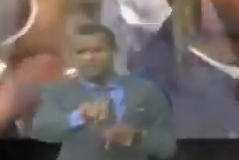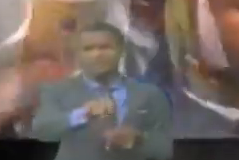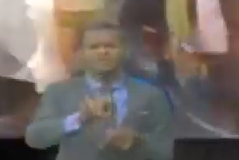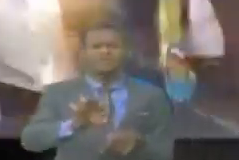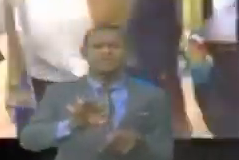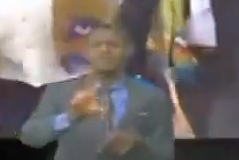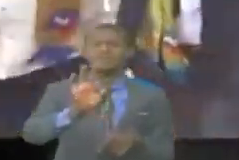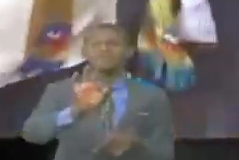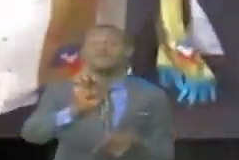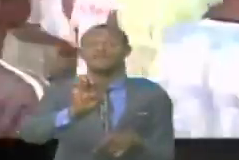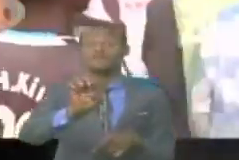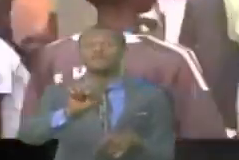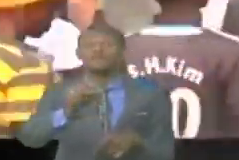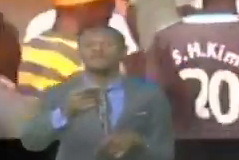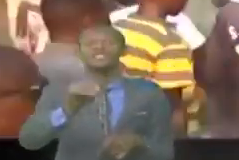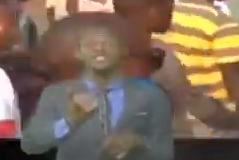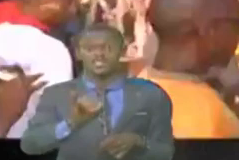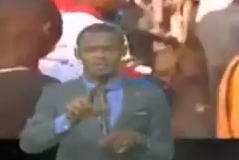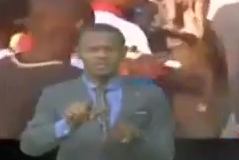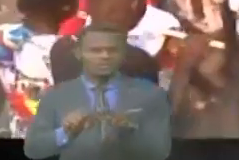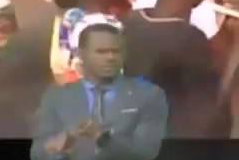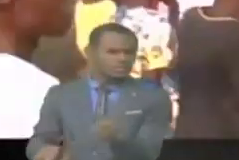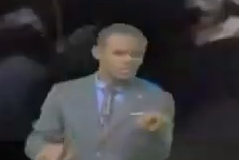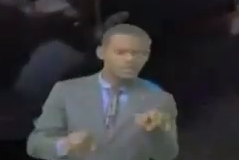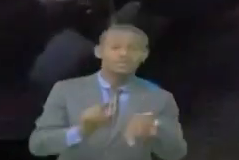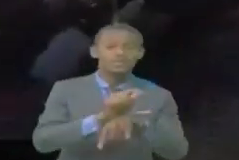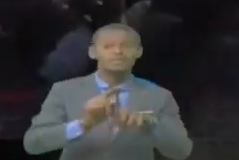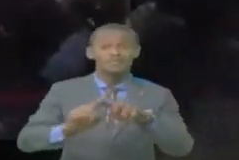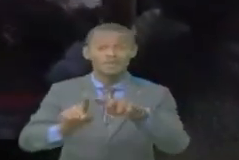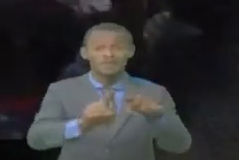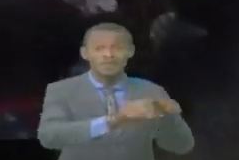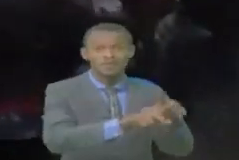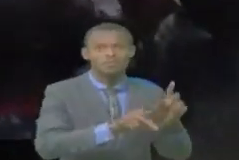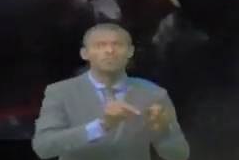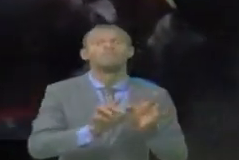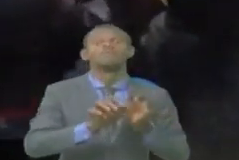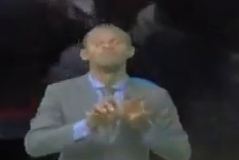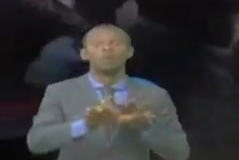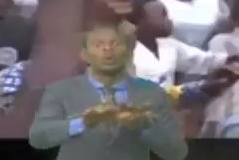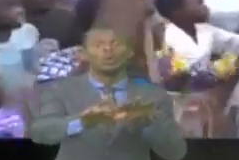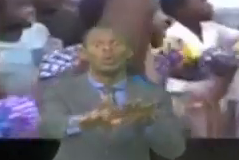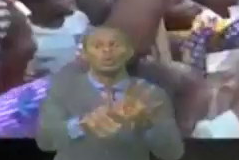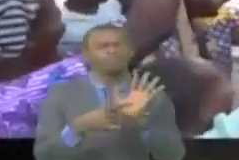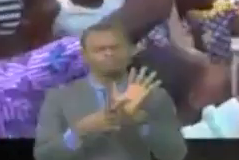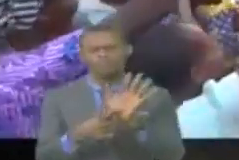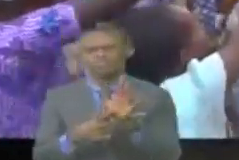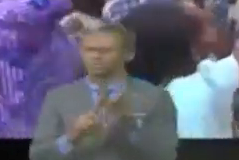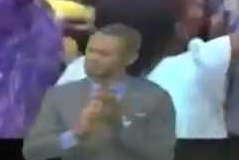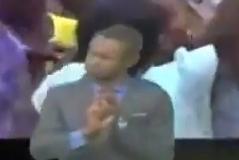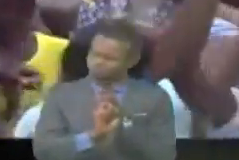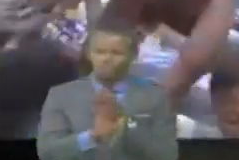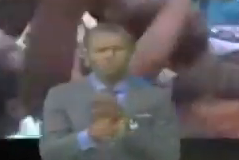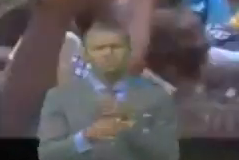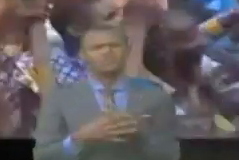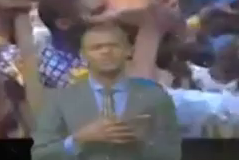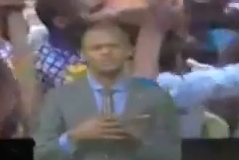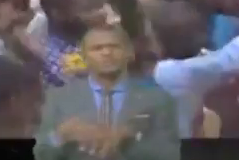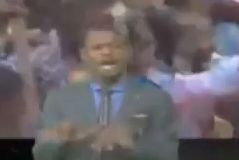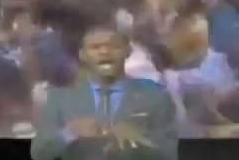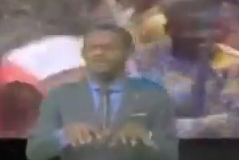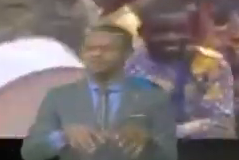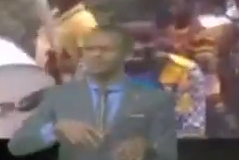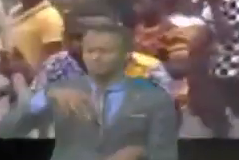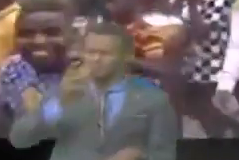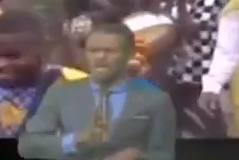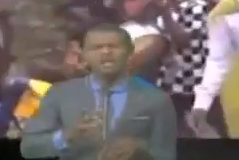s'est amassée le long de route, le jour comme la nuit, a fait montre de son attachement à ses dignes fils pour ses œuvres à impact